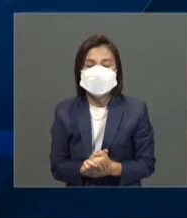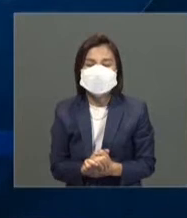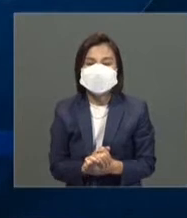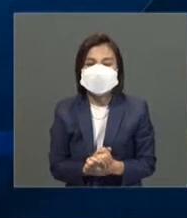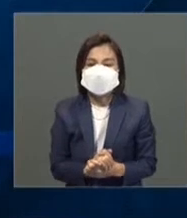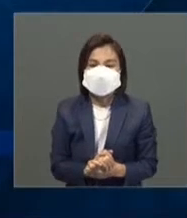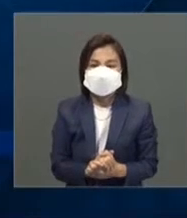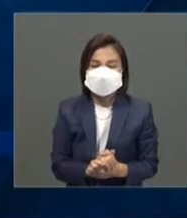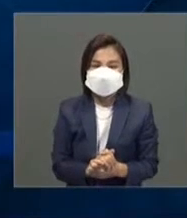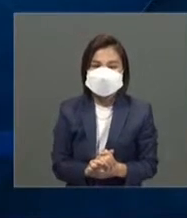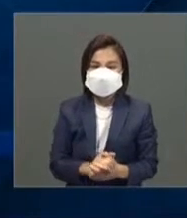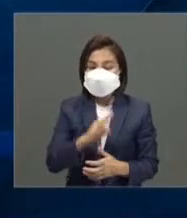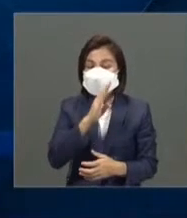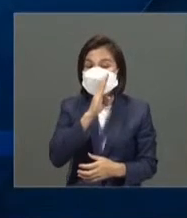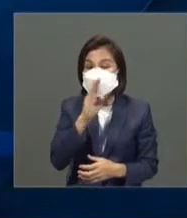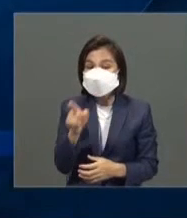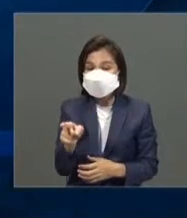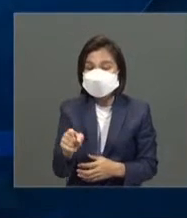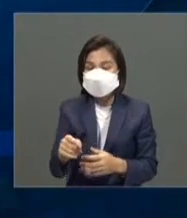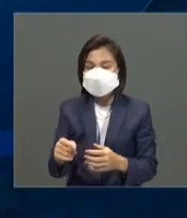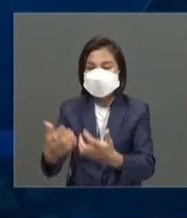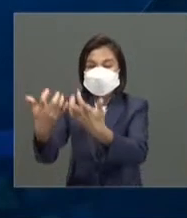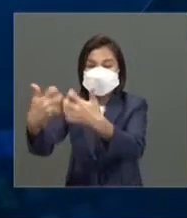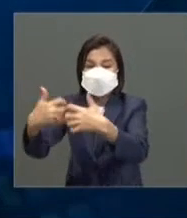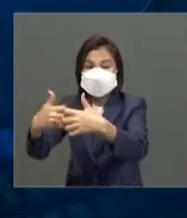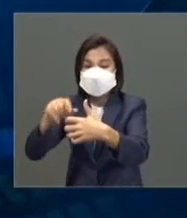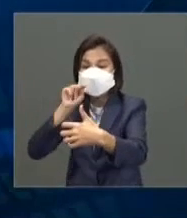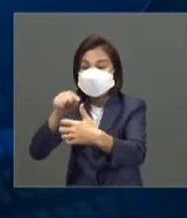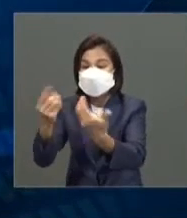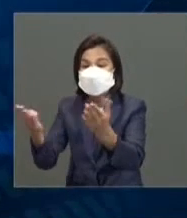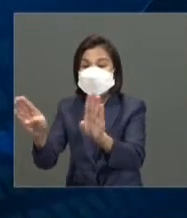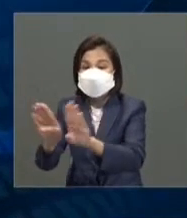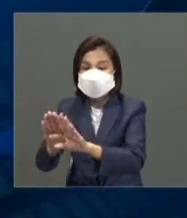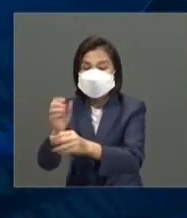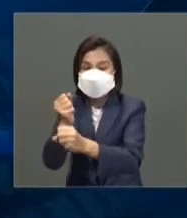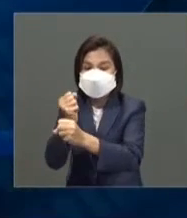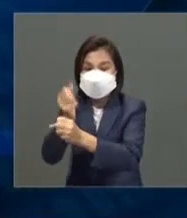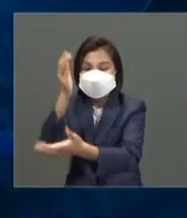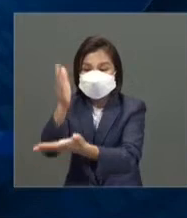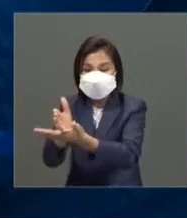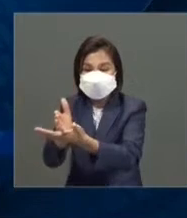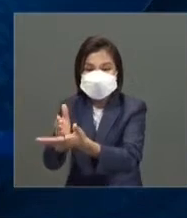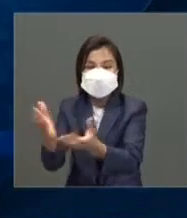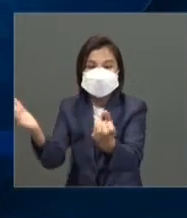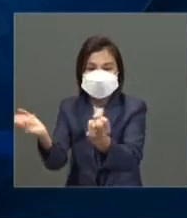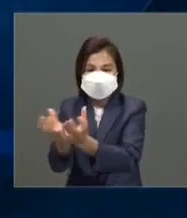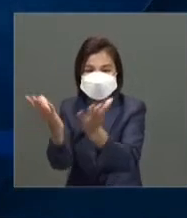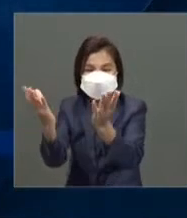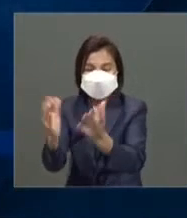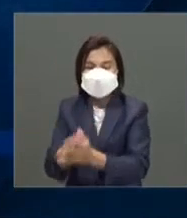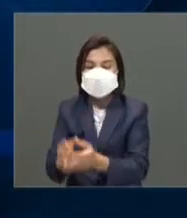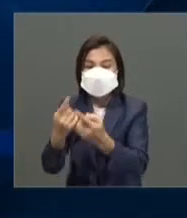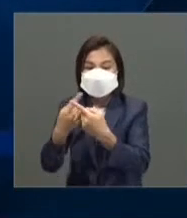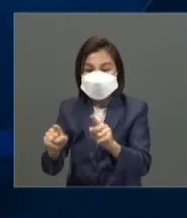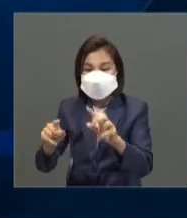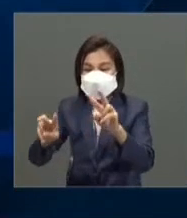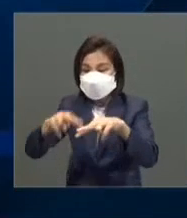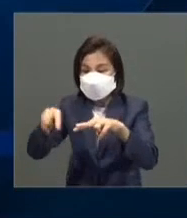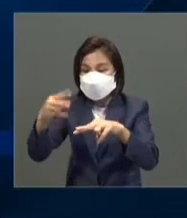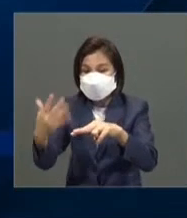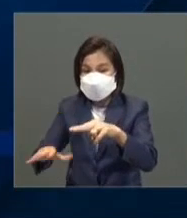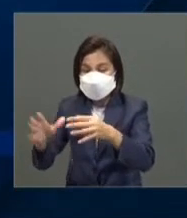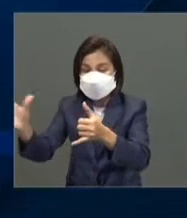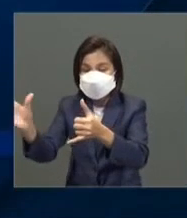จะปิดเครื่องจักรเนี่ยก็เป็นเรื่องที่จะผลกระทบต่อทางด้านเศรษฐกิจแต่ว่าต้องแยกคนป่วยออกมาโดยเร็วเ